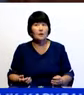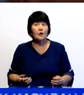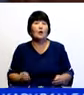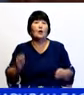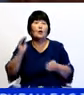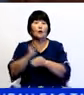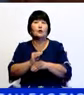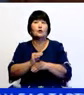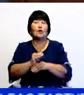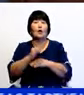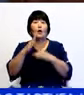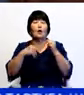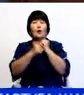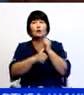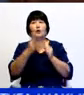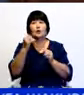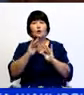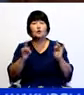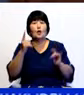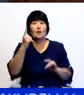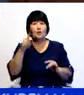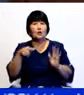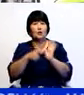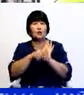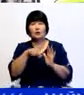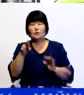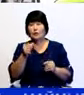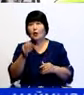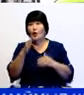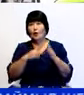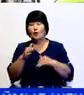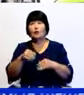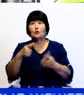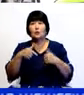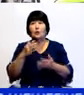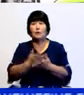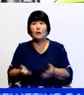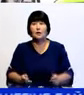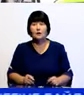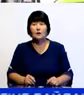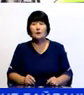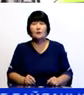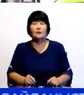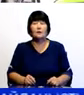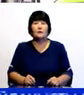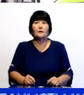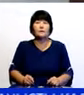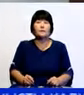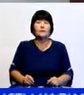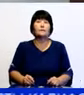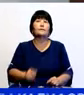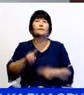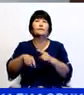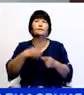қосымша құрылыс 300 орындық 1,7 деген не деген масқара? Құрылыс бөлім бар ма? Экспертизаның бағасы бойынша осы 22 жылға